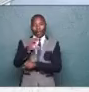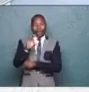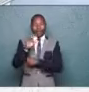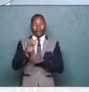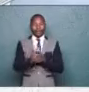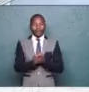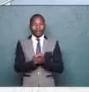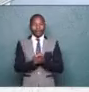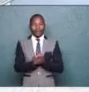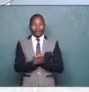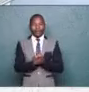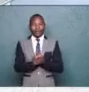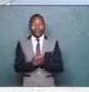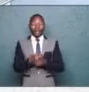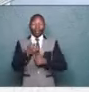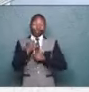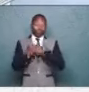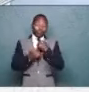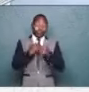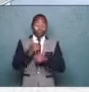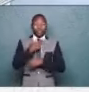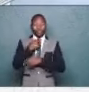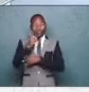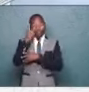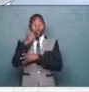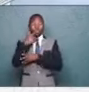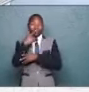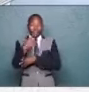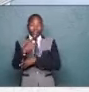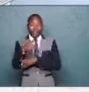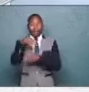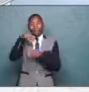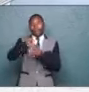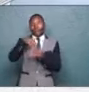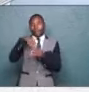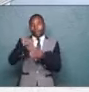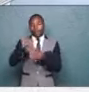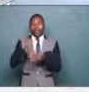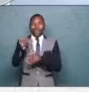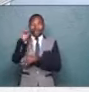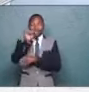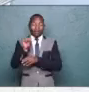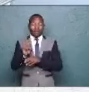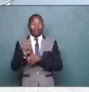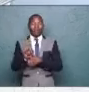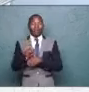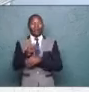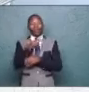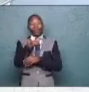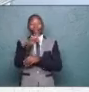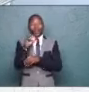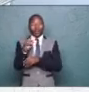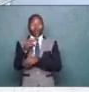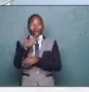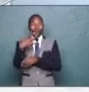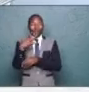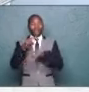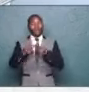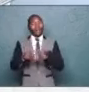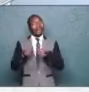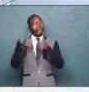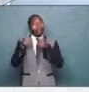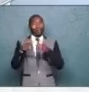zisankho ndilo chilimika pofuna kuonetsetsa kuti chisankho cha September 2025